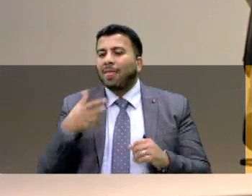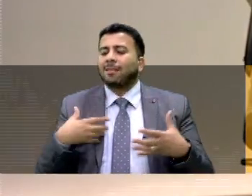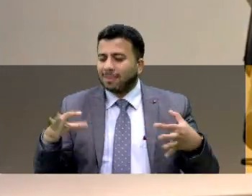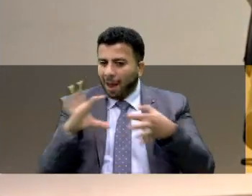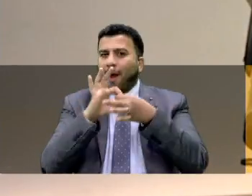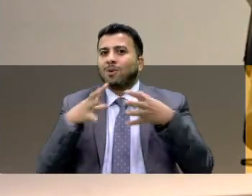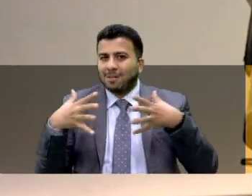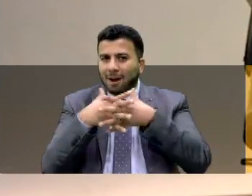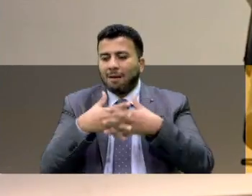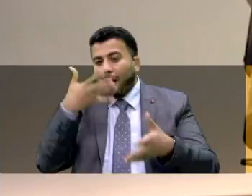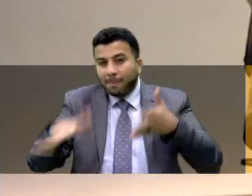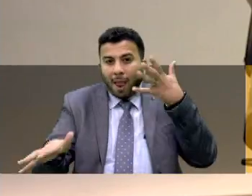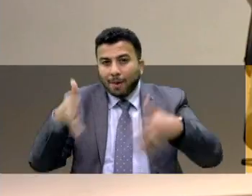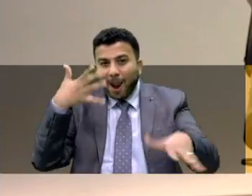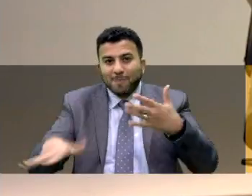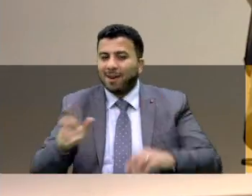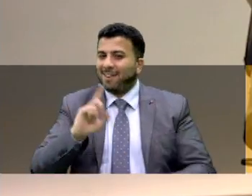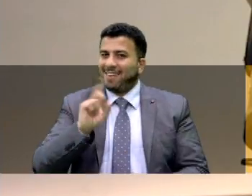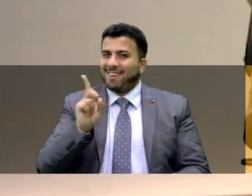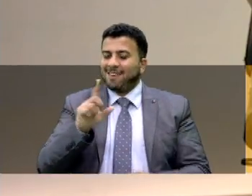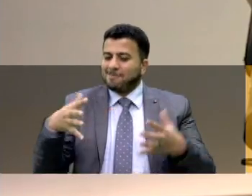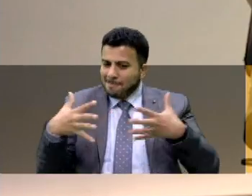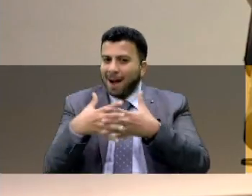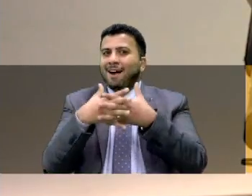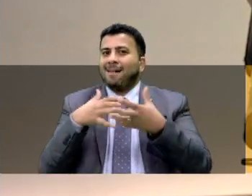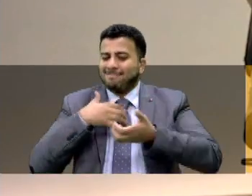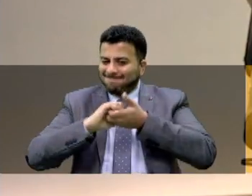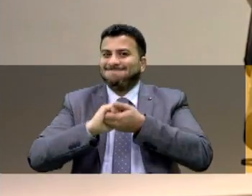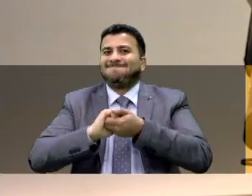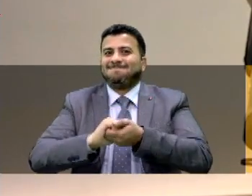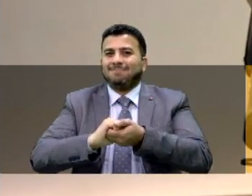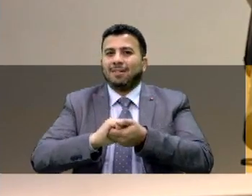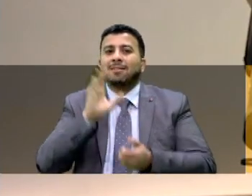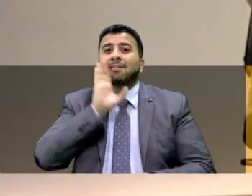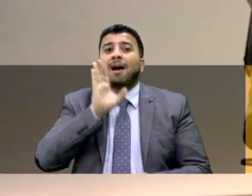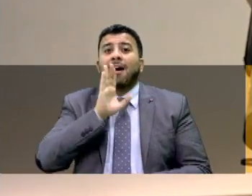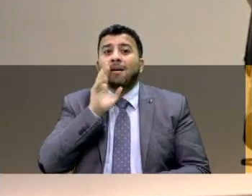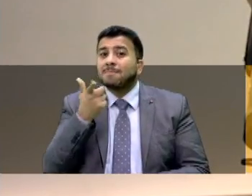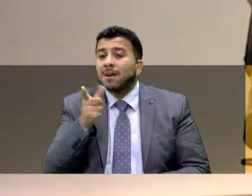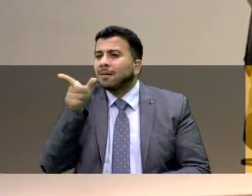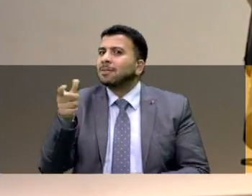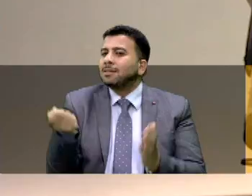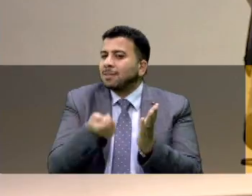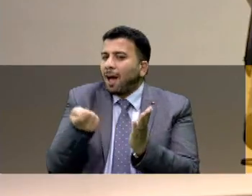التعاون ما يخربش. كل الأمور دي المفروض يتعلمها